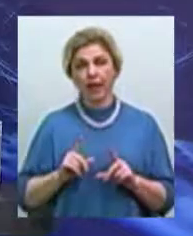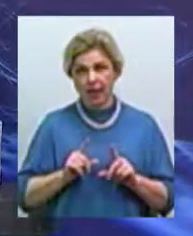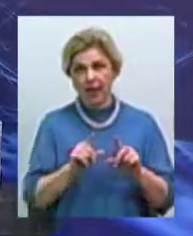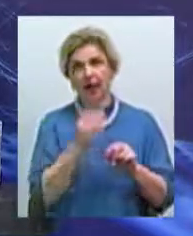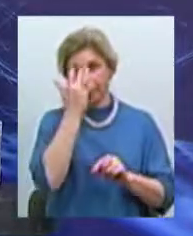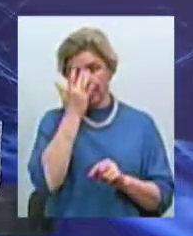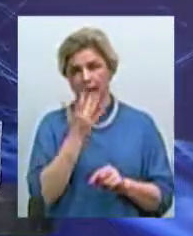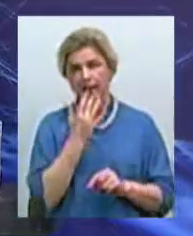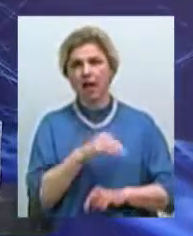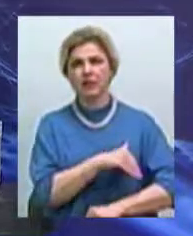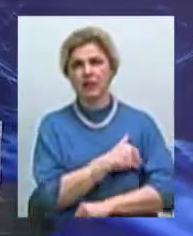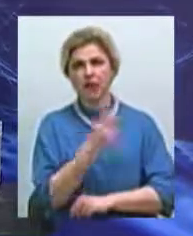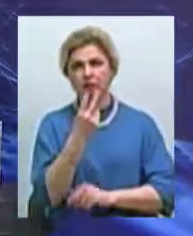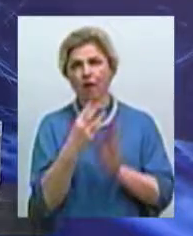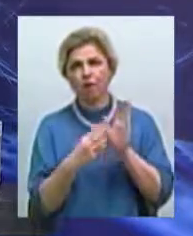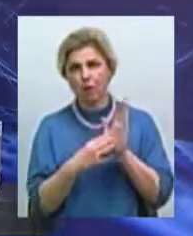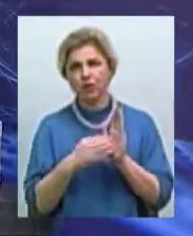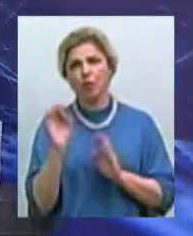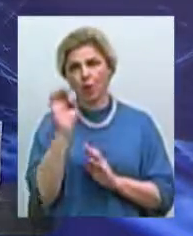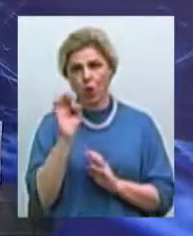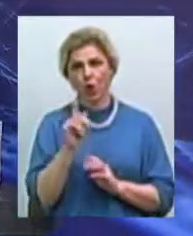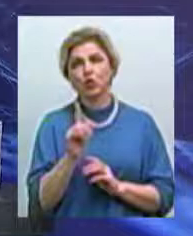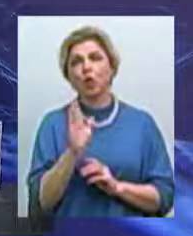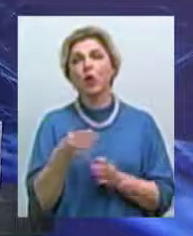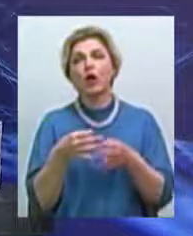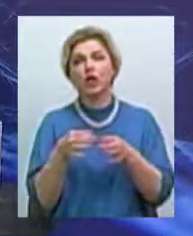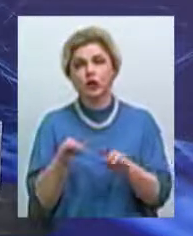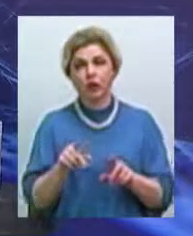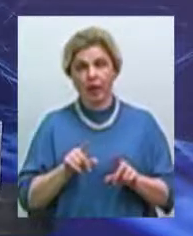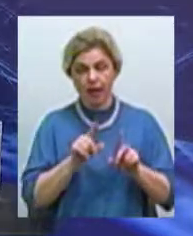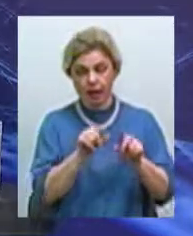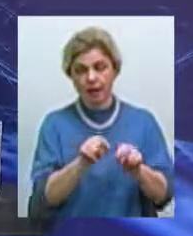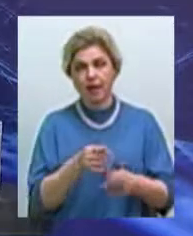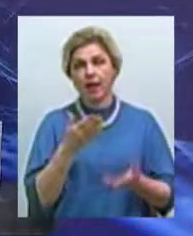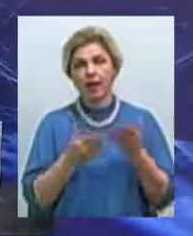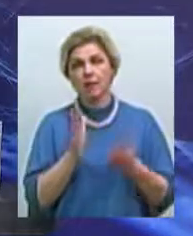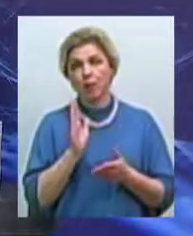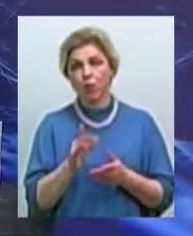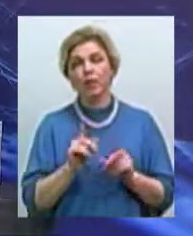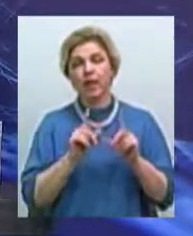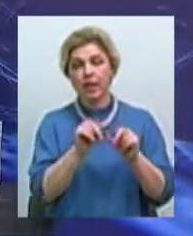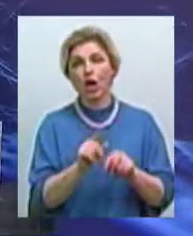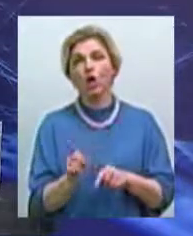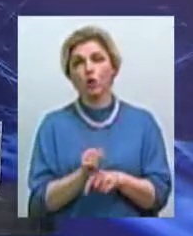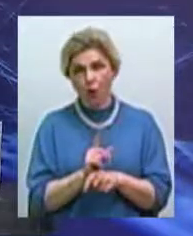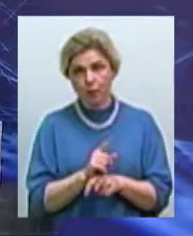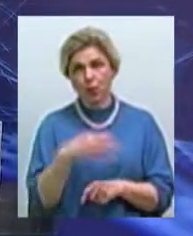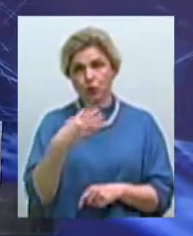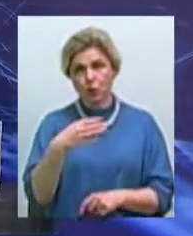навіть 28 градусів, да, коли буде, що розрешено вже буде їхати, якщо вони будуть їхати навіть в нормі 40 тонн,